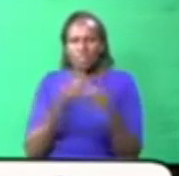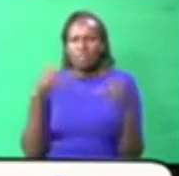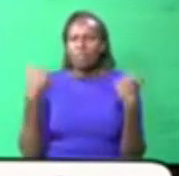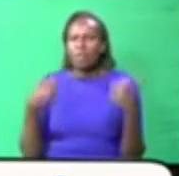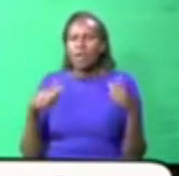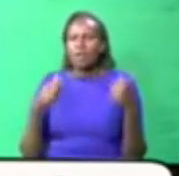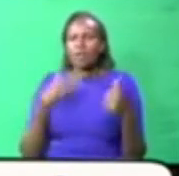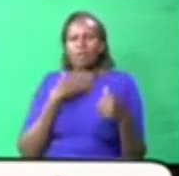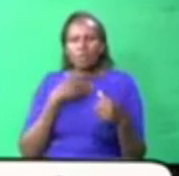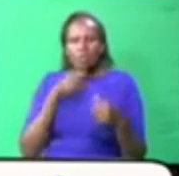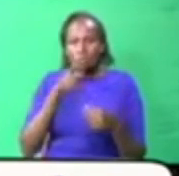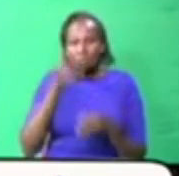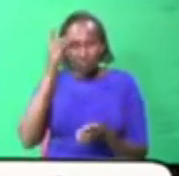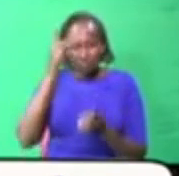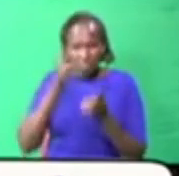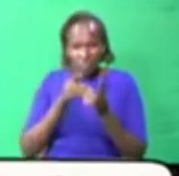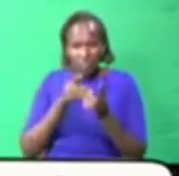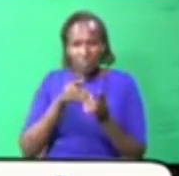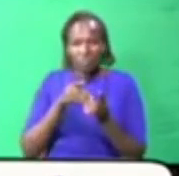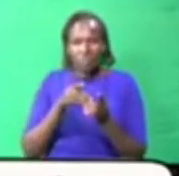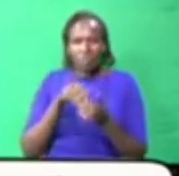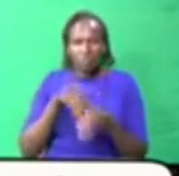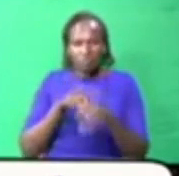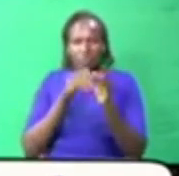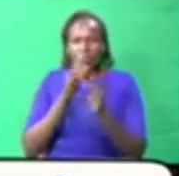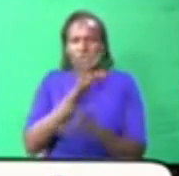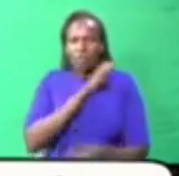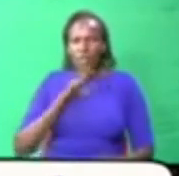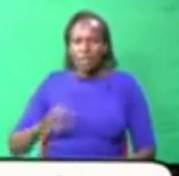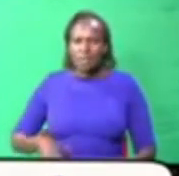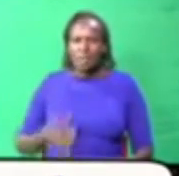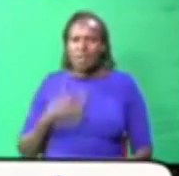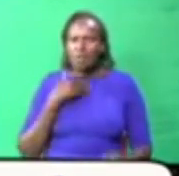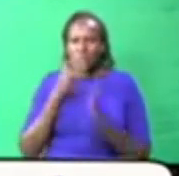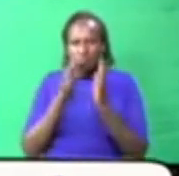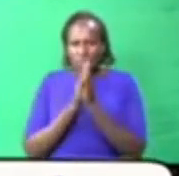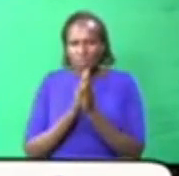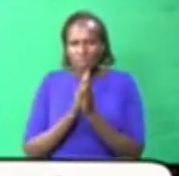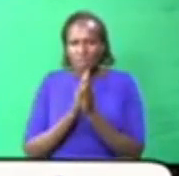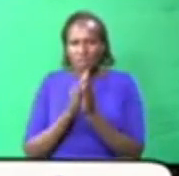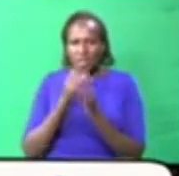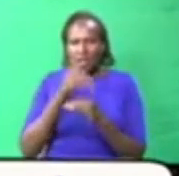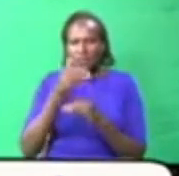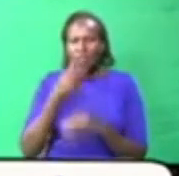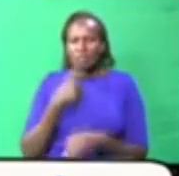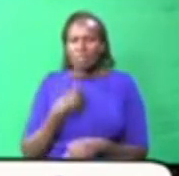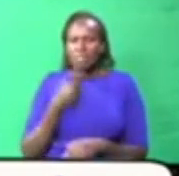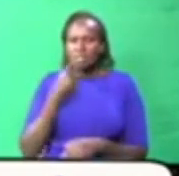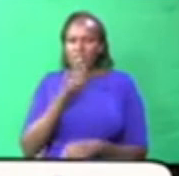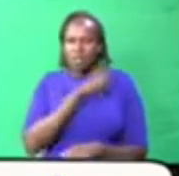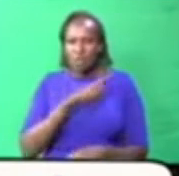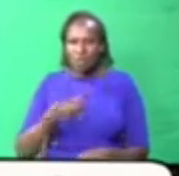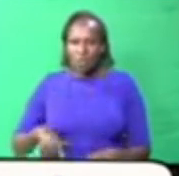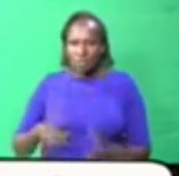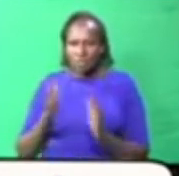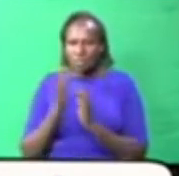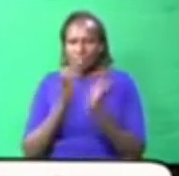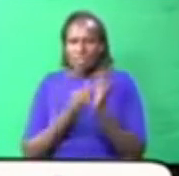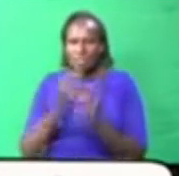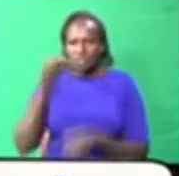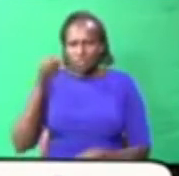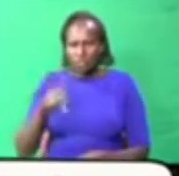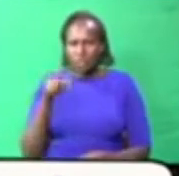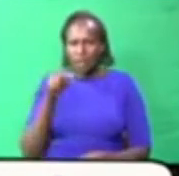kufanya uamuzi wa kuokoka na kumfuata Kristo. Nikitaka kuombe hili ombi nyuma yangu, sema, Bwana Yesu, siku ya